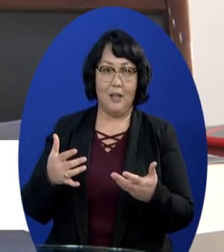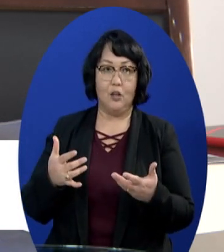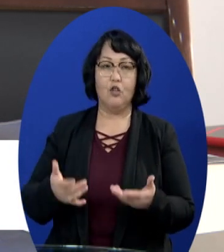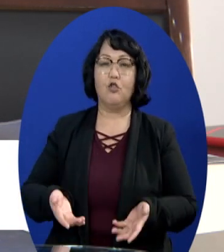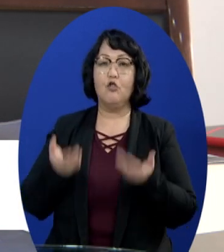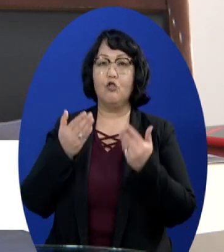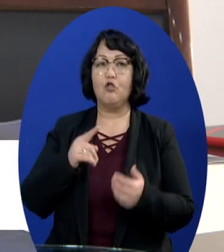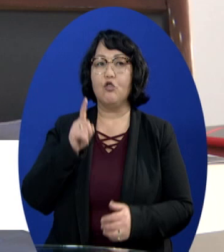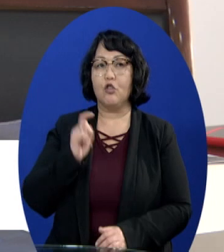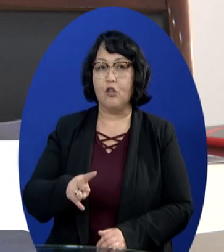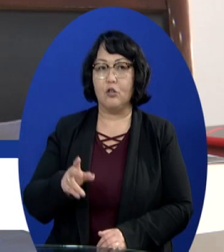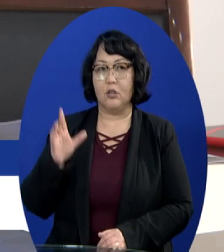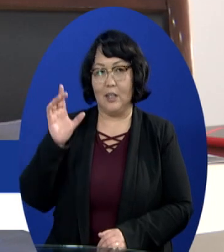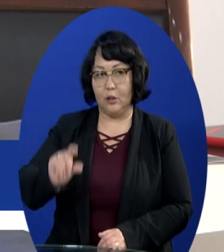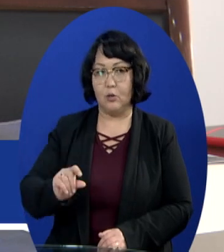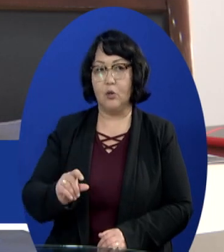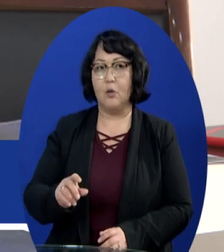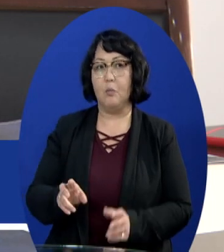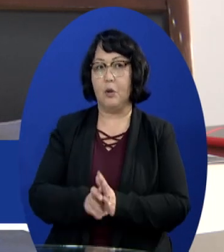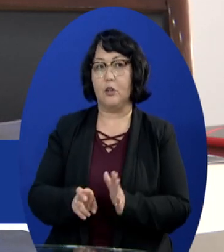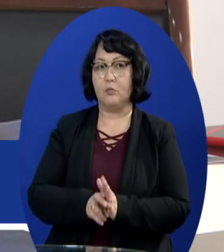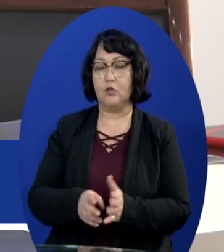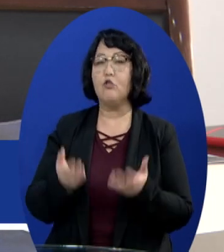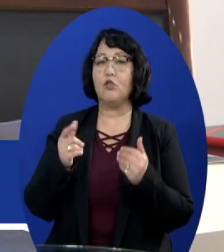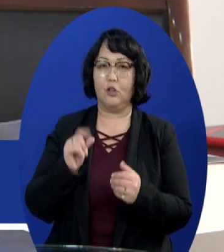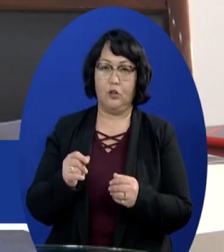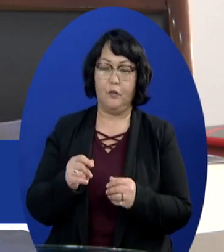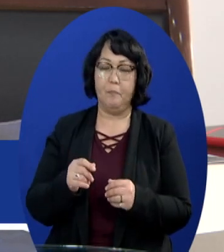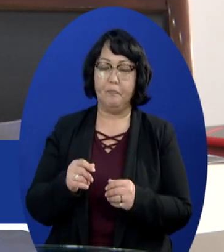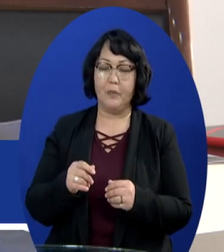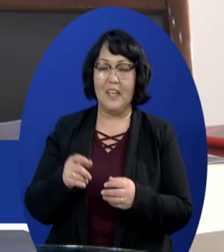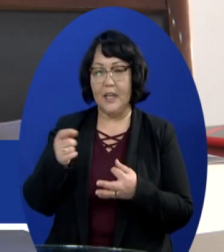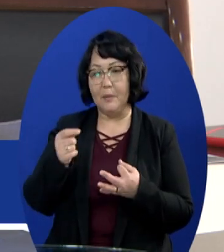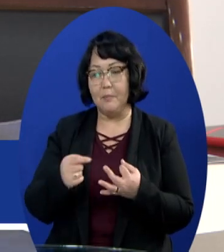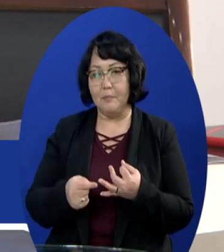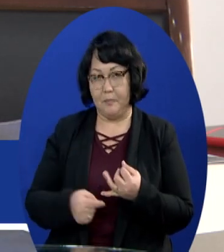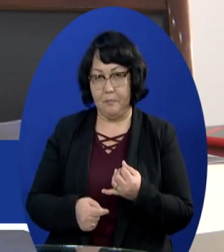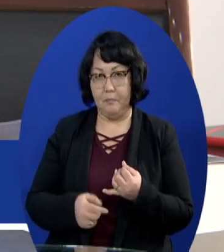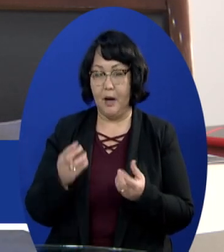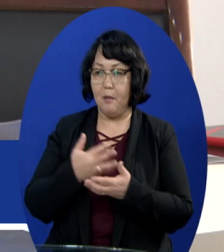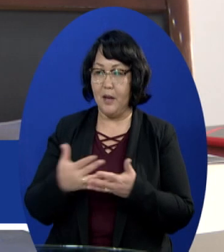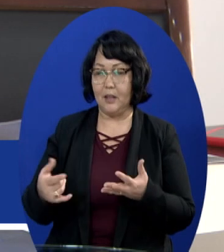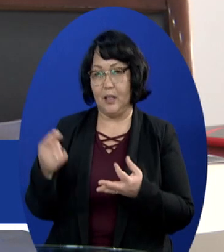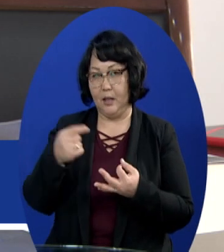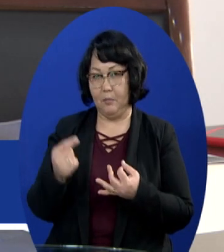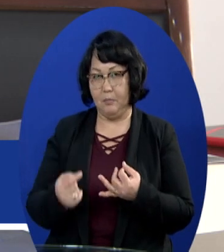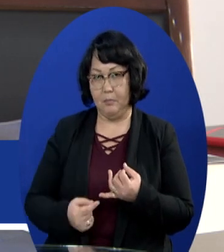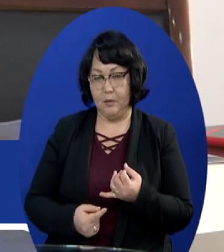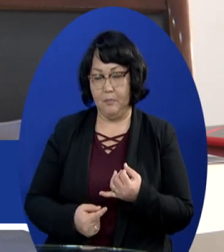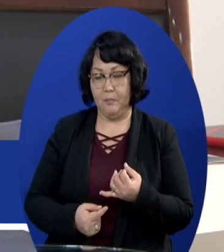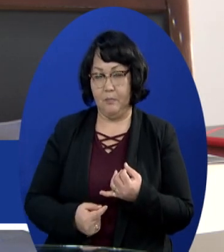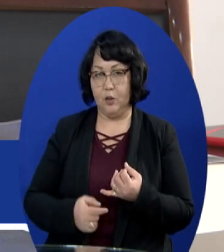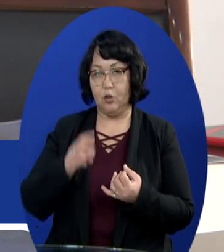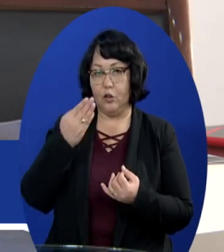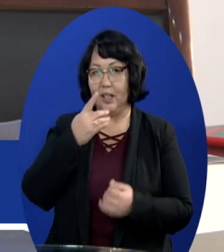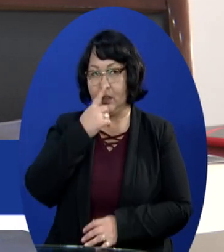хооронд худалдаа хийвэл хөнгөлт үзүүлэх энэ нөхцлөө зааж өгдөг, бараа бүтээгдэхүүнээ зааж өгдөг. За жишээ нь бол